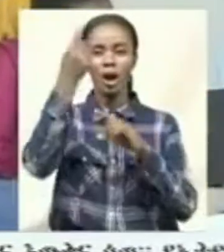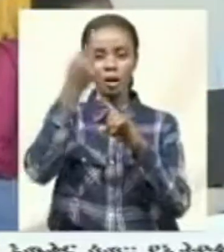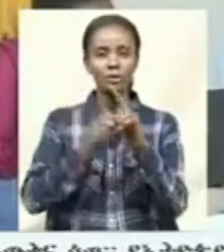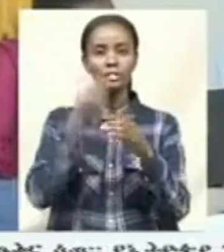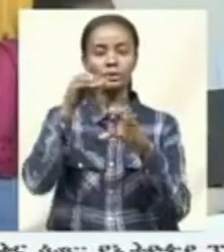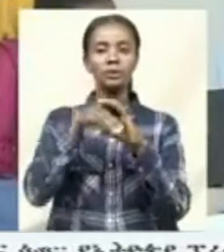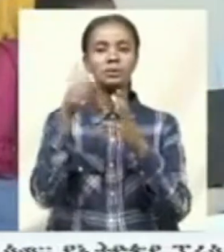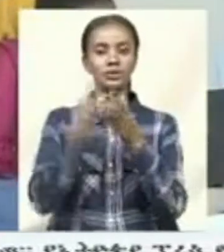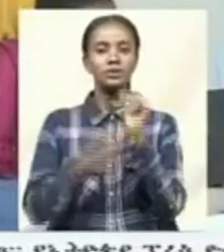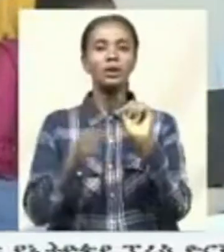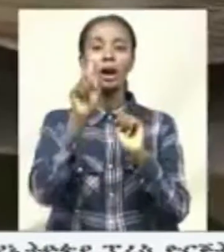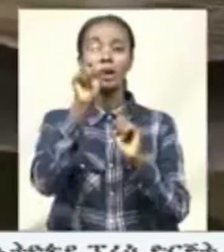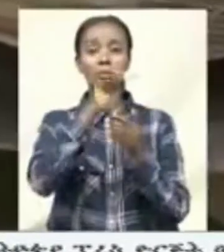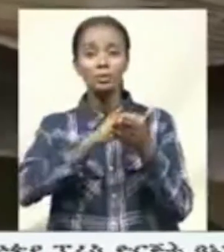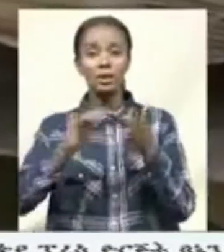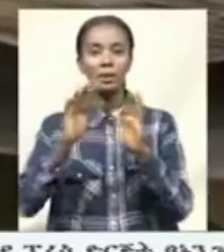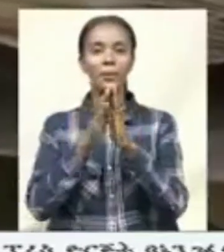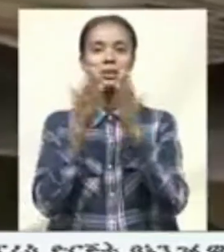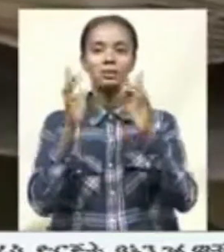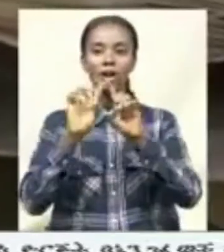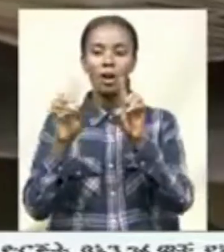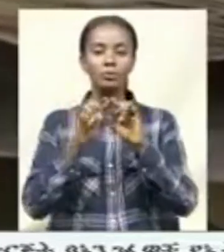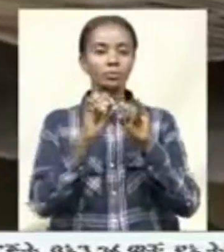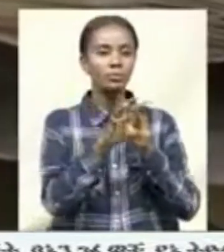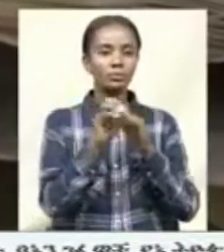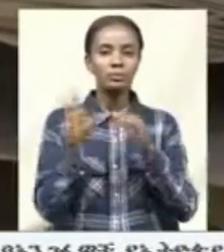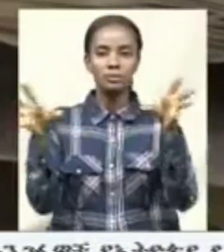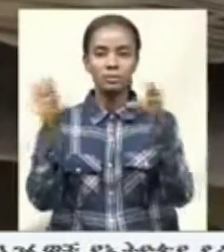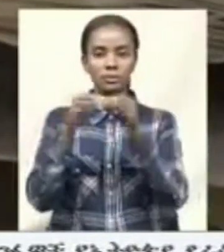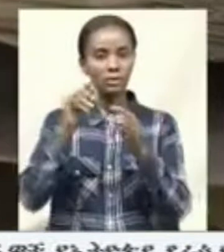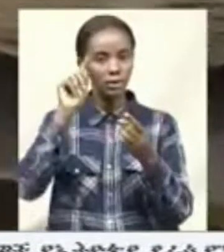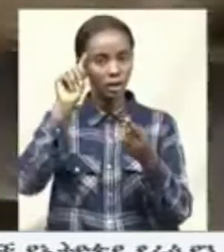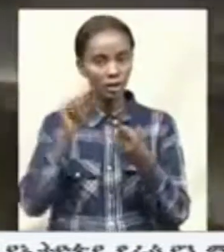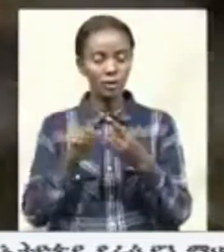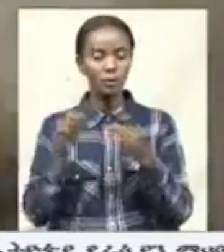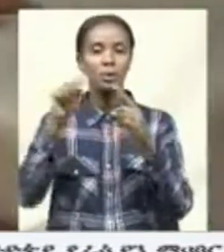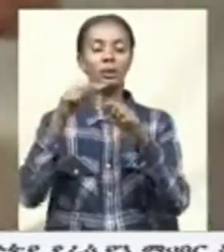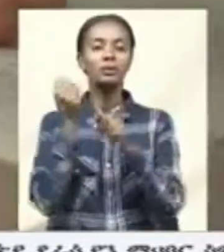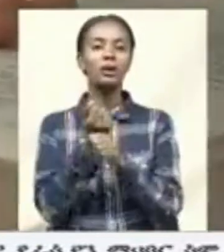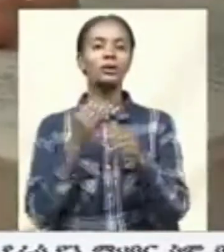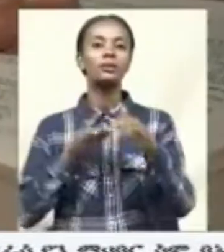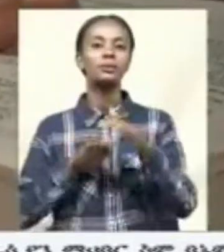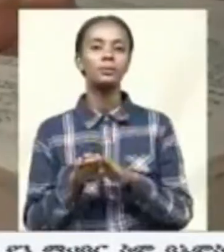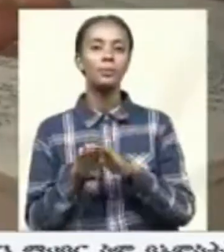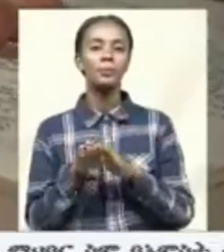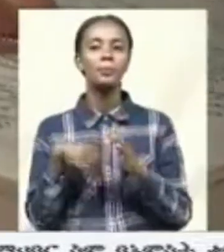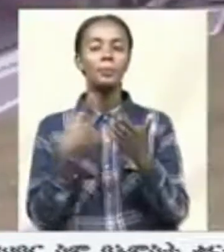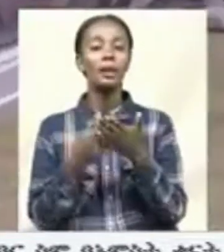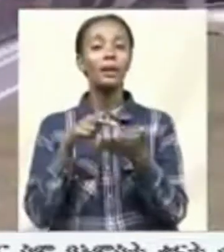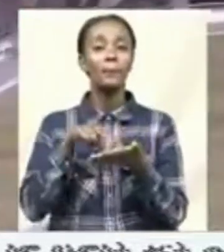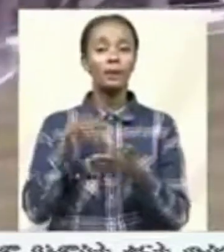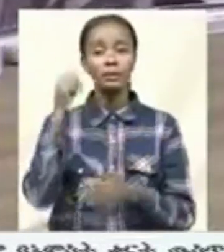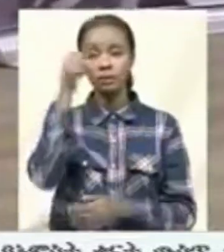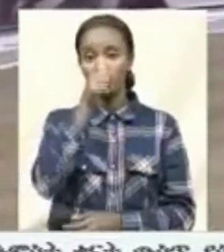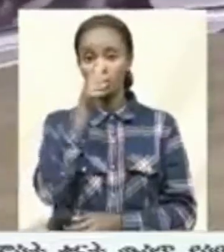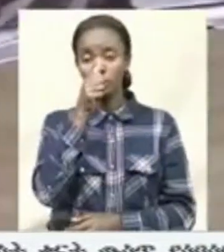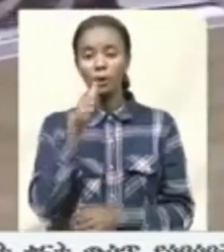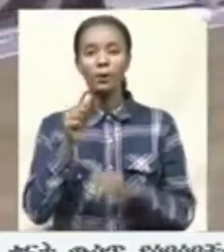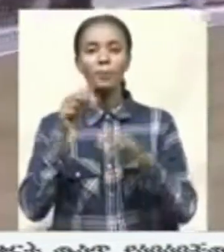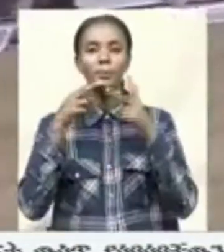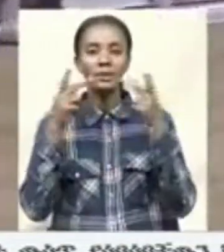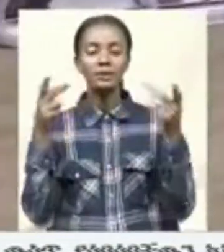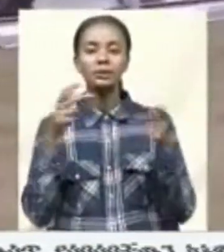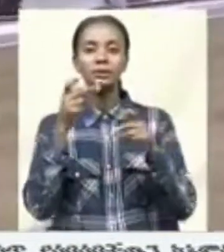ብቻ 1 ሚሊዮን መጻፍትን ከተለያዩ ዘርፎች ለማሰባሰብ ታቅዶ ወደ ስራ ተገብቷል። በዚህ መነሻም የኢትዮጵያ ፕሬስ